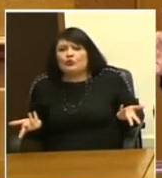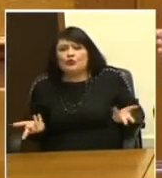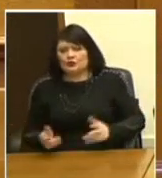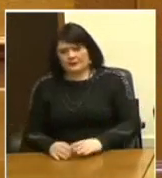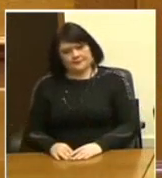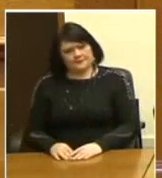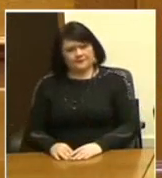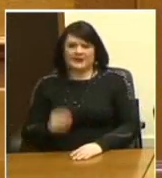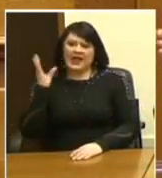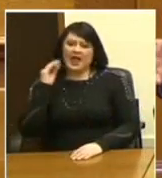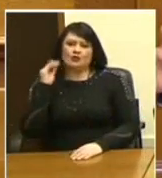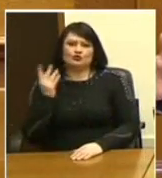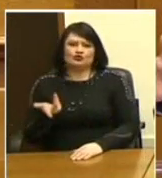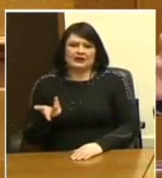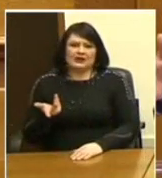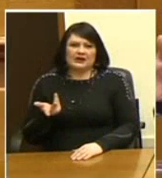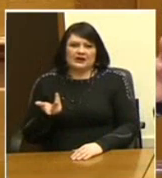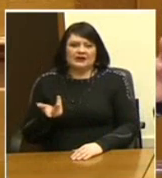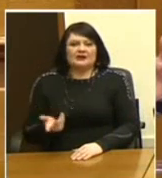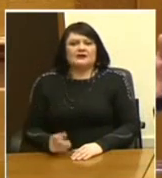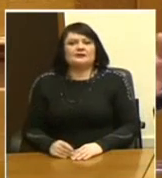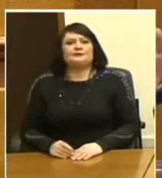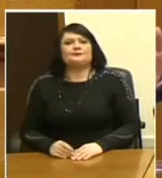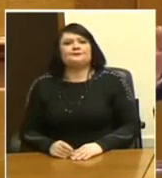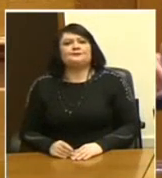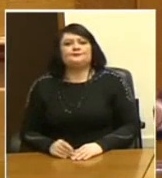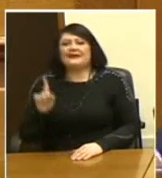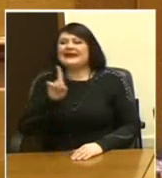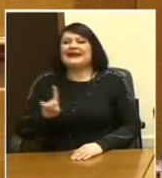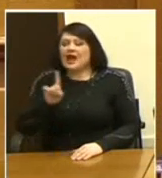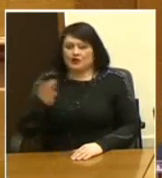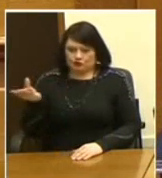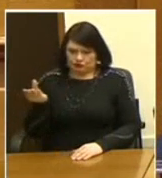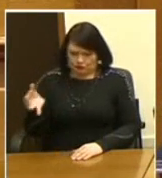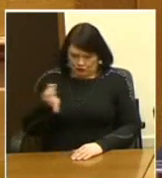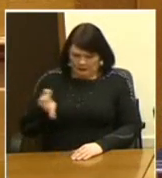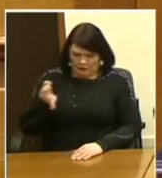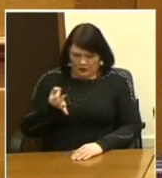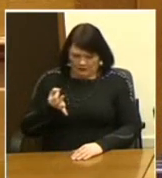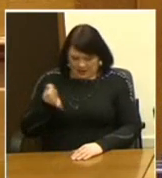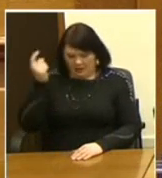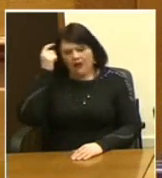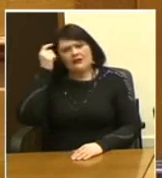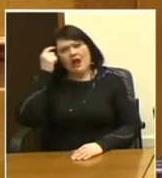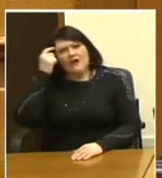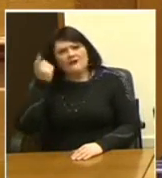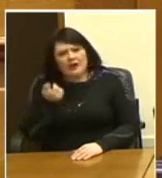Ακούγοντας τις απόψεις του κυρίου Μητσοτάκη και τις θέσεις του κυρίου Μητσοτάκη, καταλαβαίνω